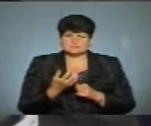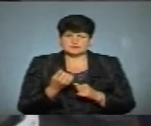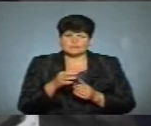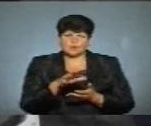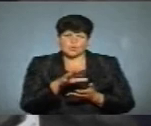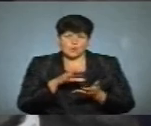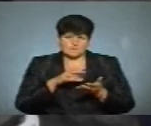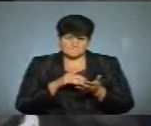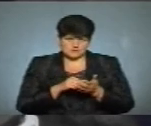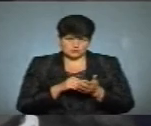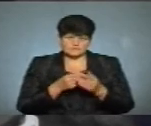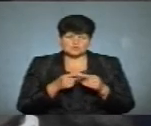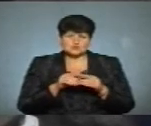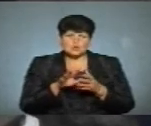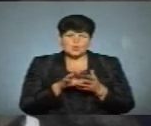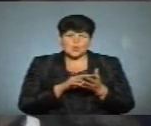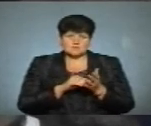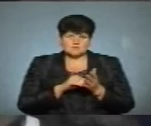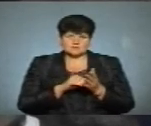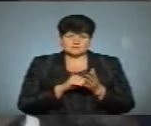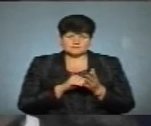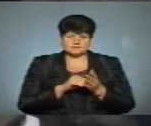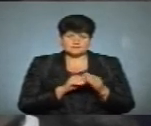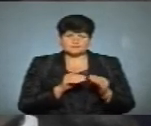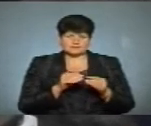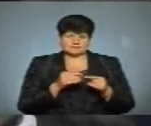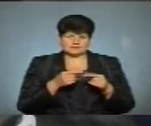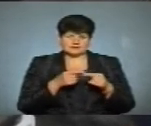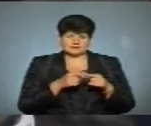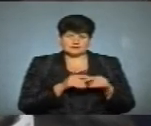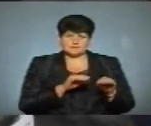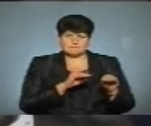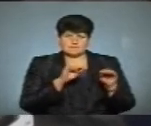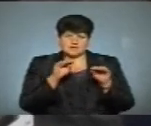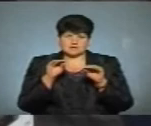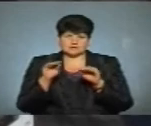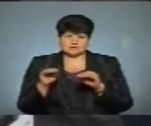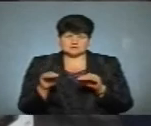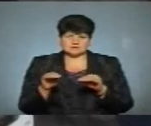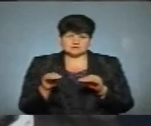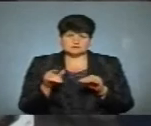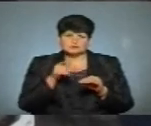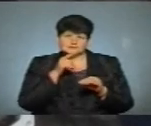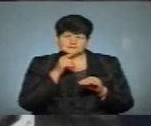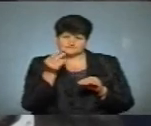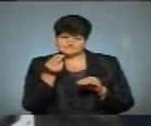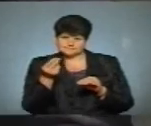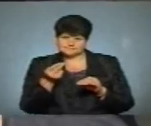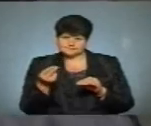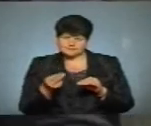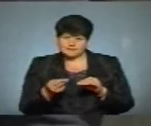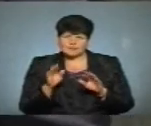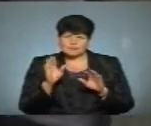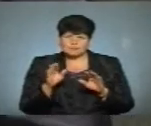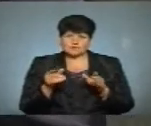копію, цю копію переносимо певною технікою, графітом, переносимо рисункові лінії на дошку, тоді